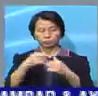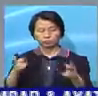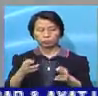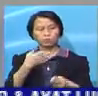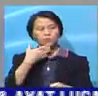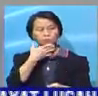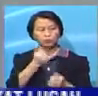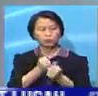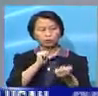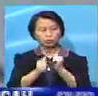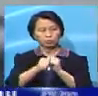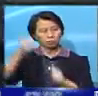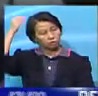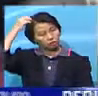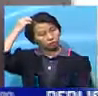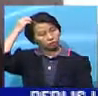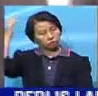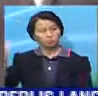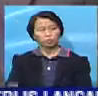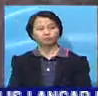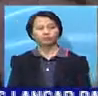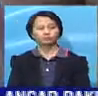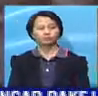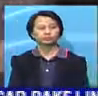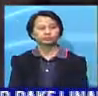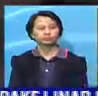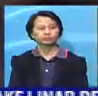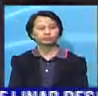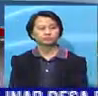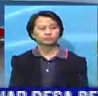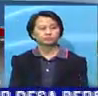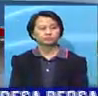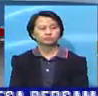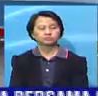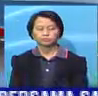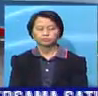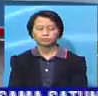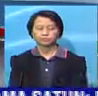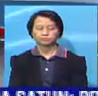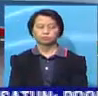Muda dan Sukan Selangor, Amiruddin Syari.